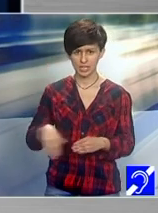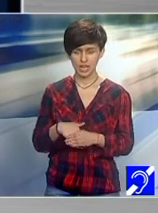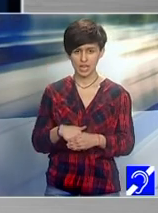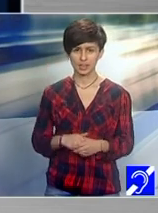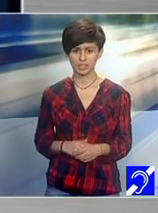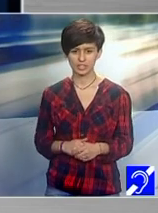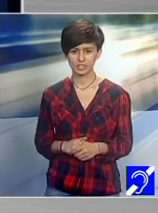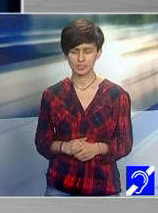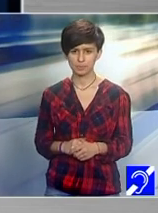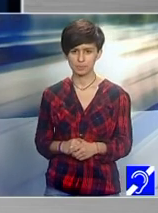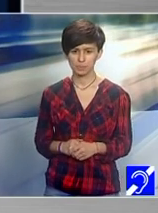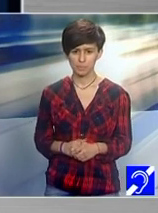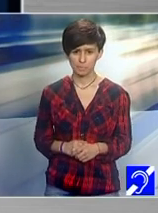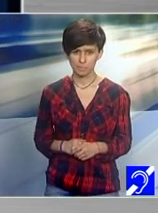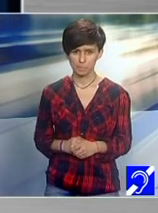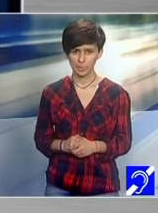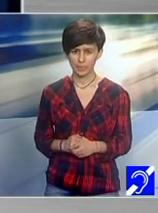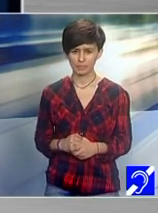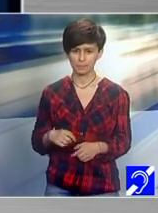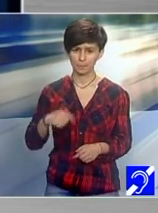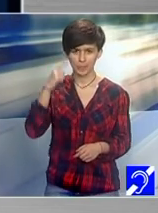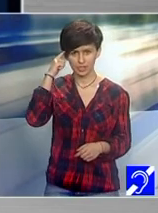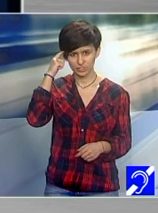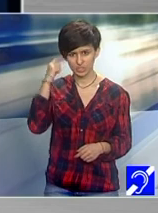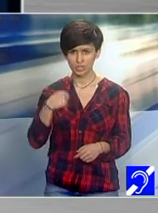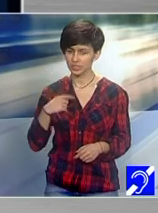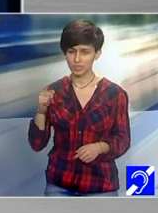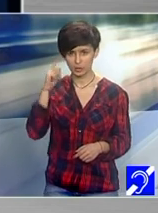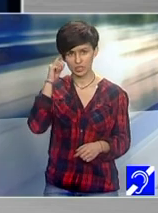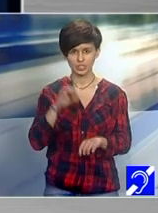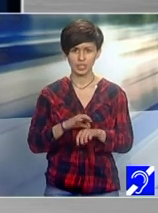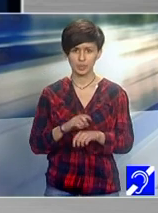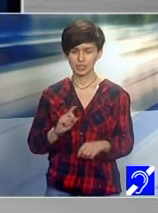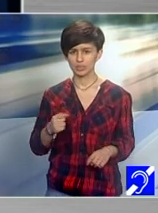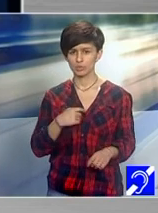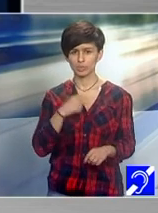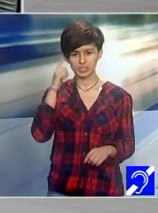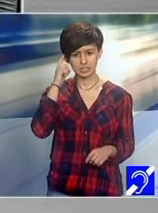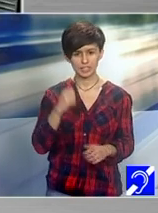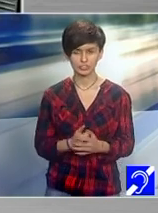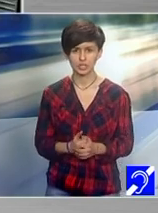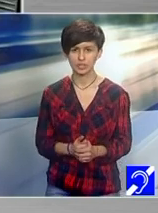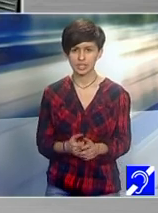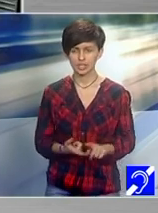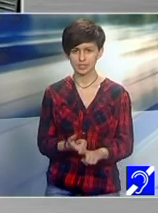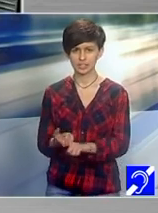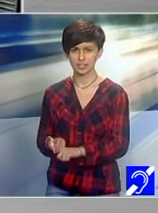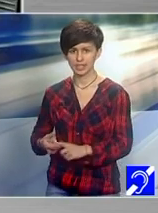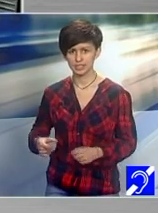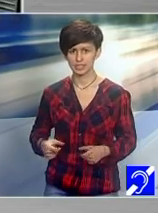să acorde primul ajutor. Astea sunt lucruri care eu, ca medic, n-am de unde să le știu. Le știe, în schimb, managerul, poate direcția sanitară și așa mai departe. În datele